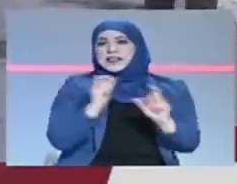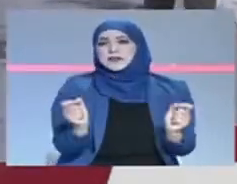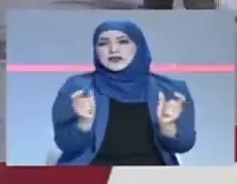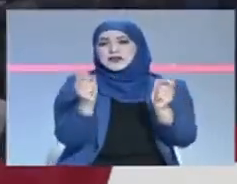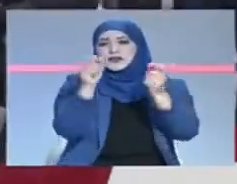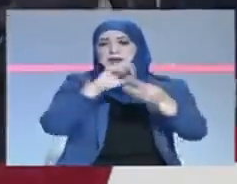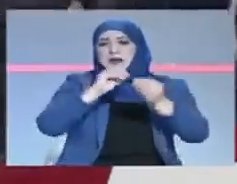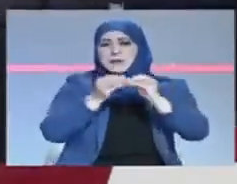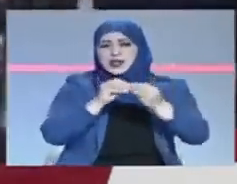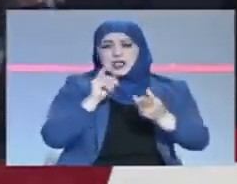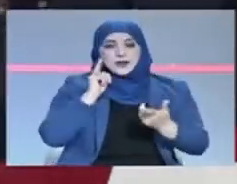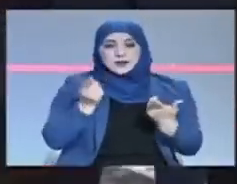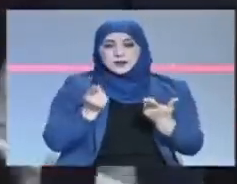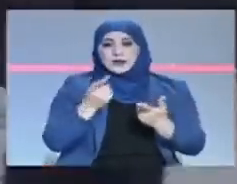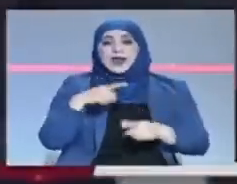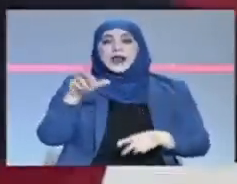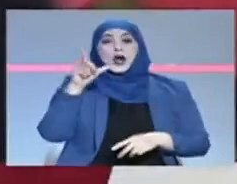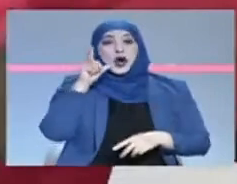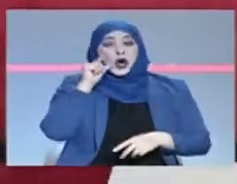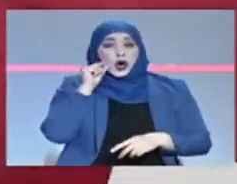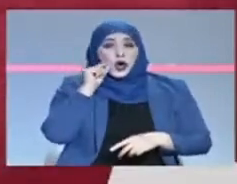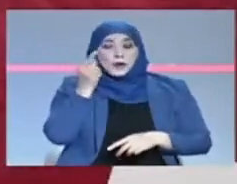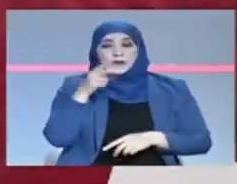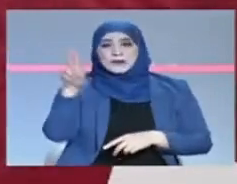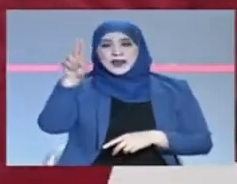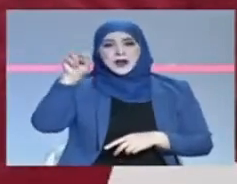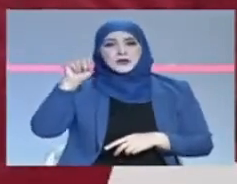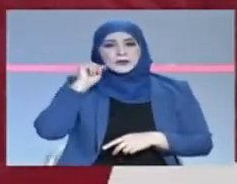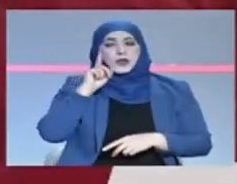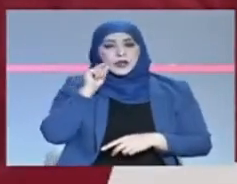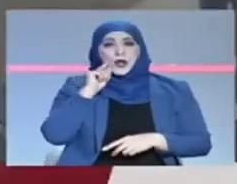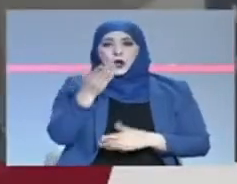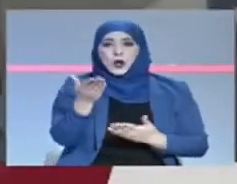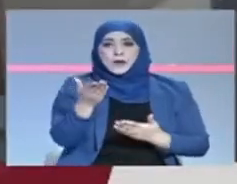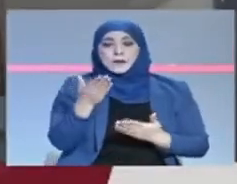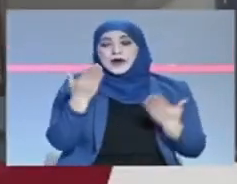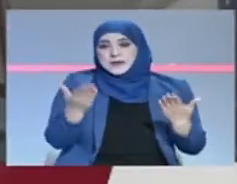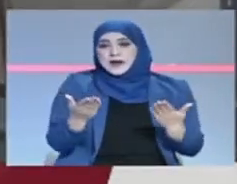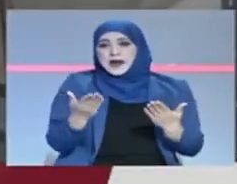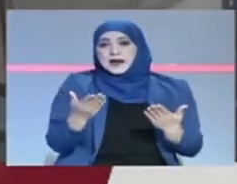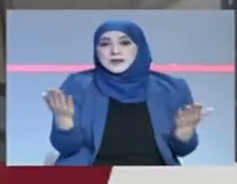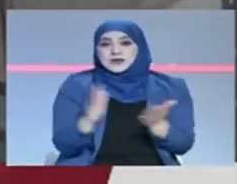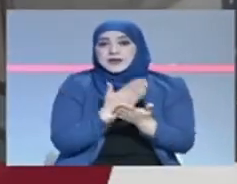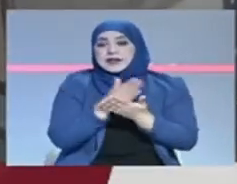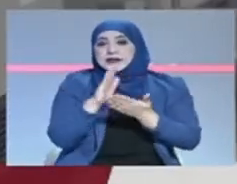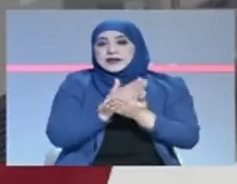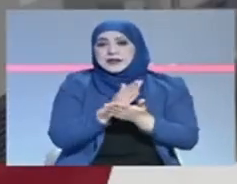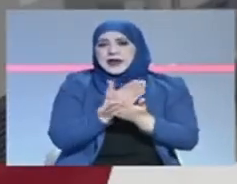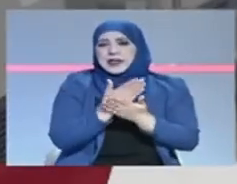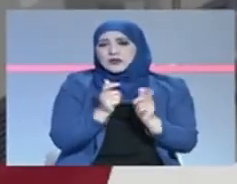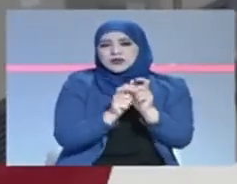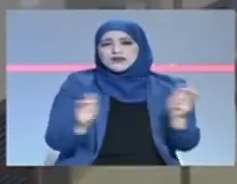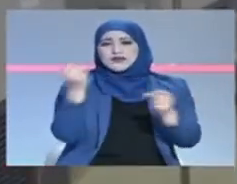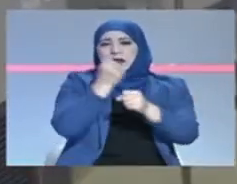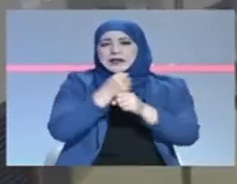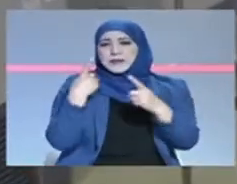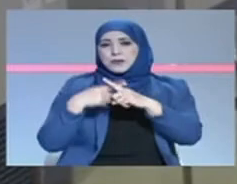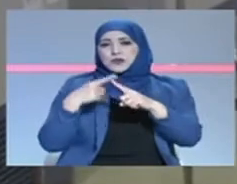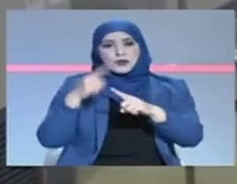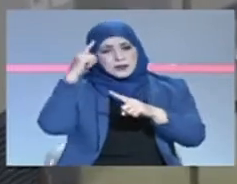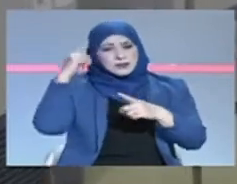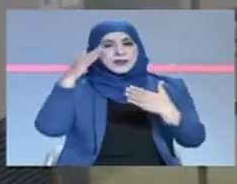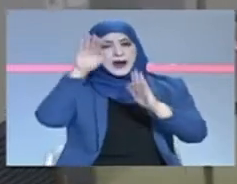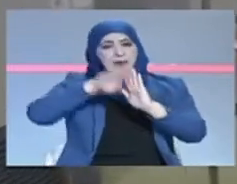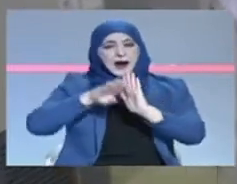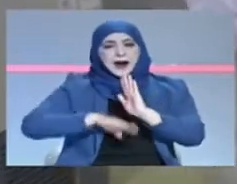مناسبة أكد خلالها الأمين العام للمنتظم الأممي أنطونيو غوتيريس أن التأهب هو استثمار سليم وأقل تكلفة